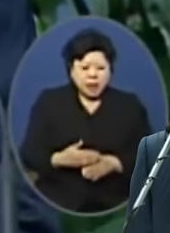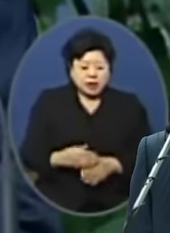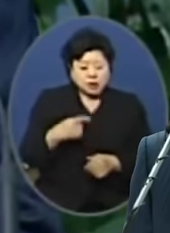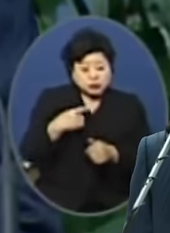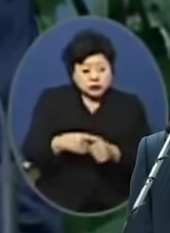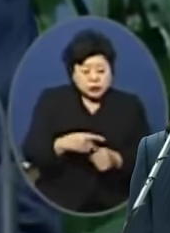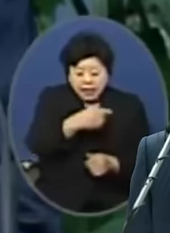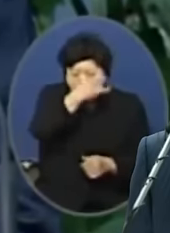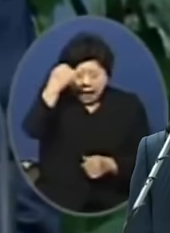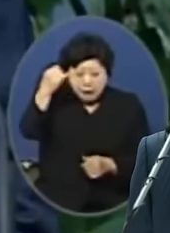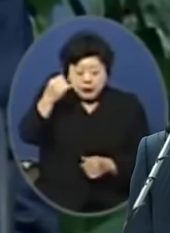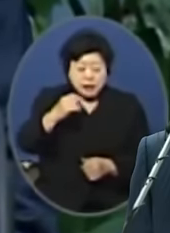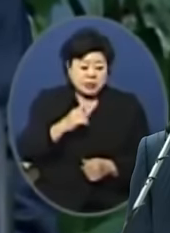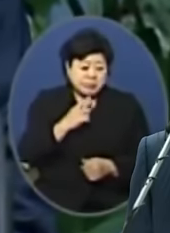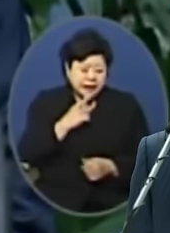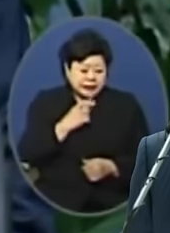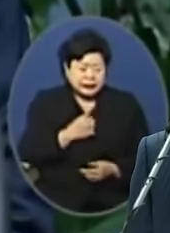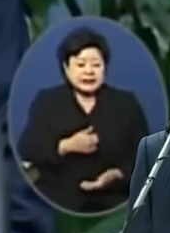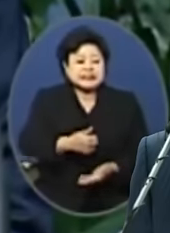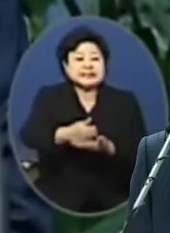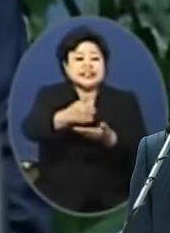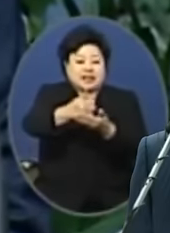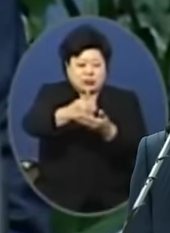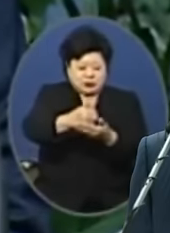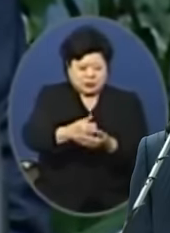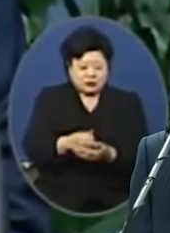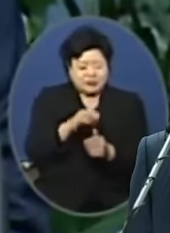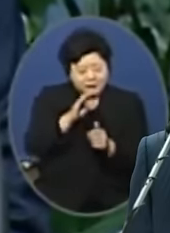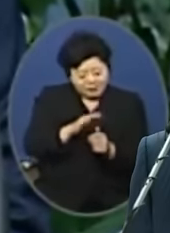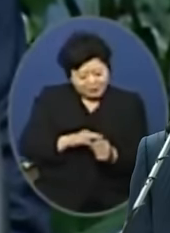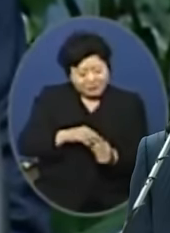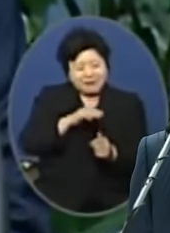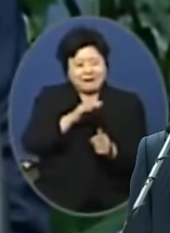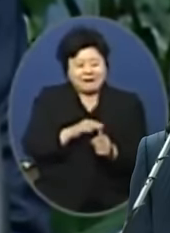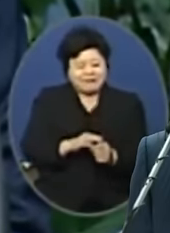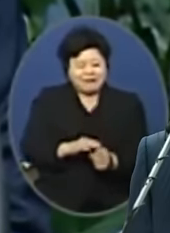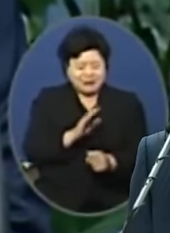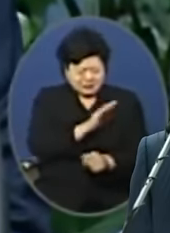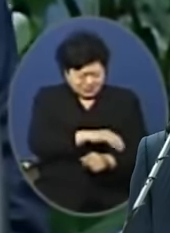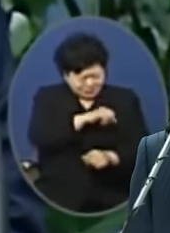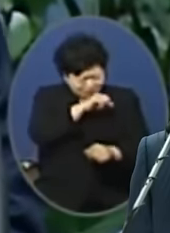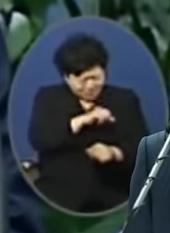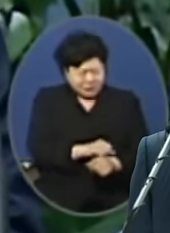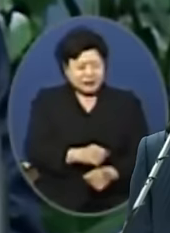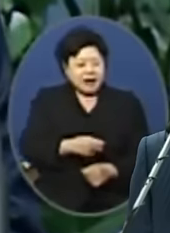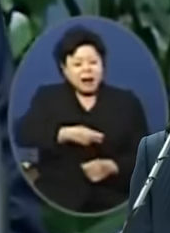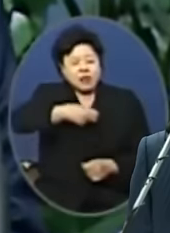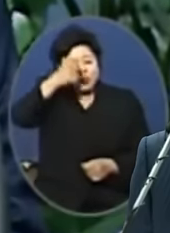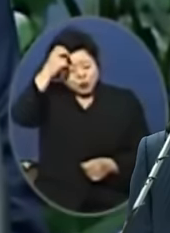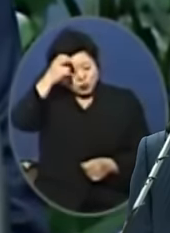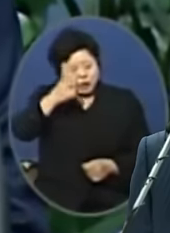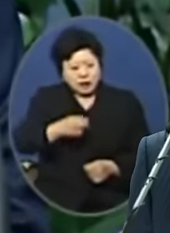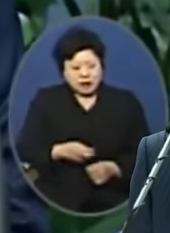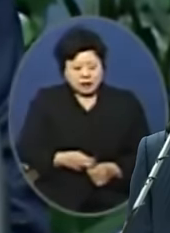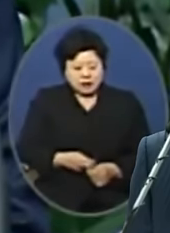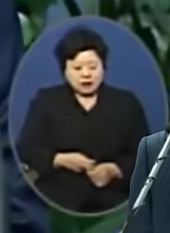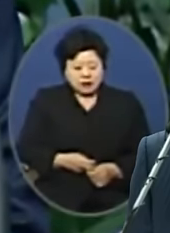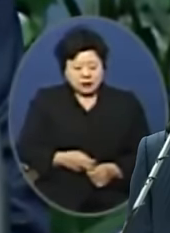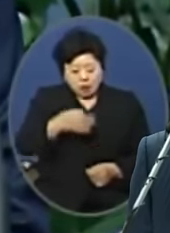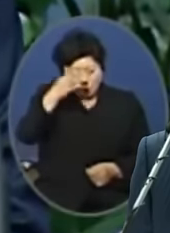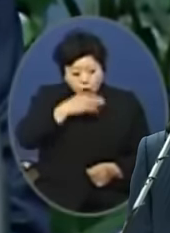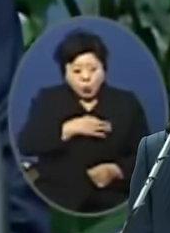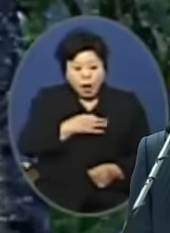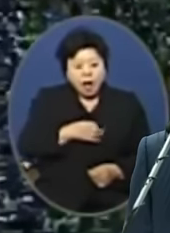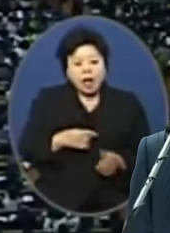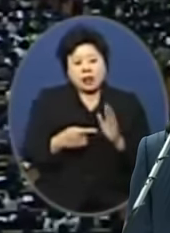취급했지만 그 할머니가 매일같이 머리를 쓰다듬어주면서 긍정적인 말을 한 것이 그 마음속에 효과를 발생한